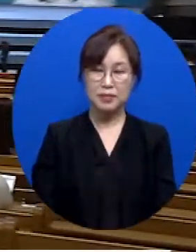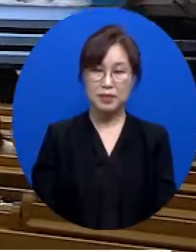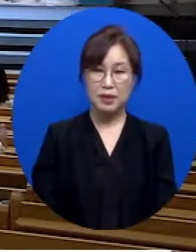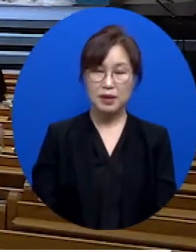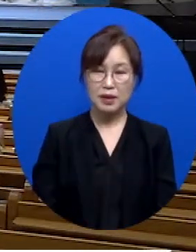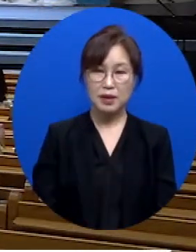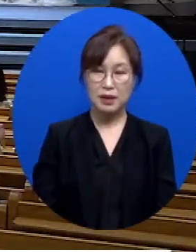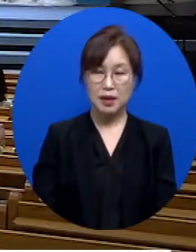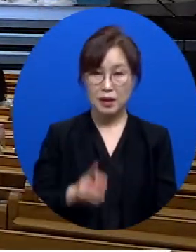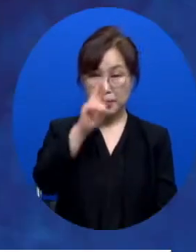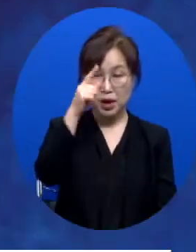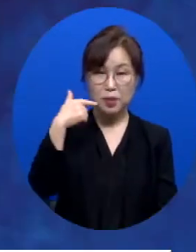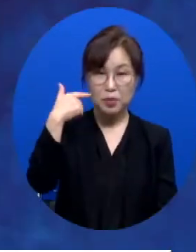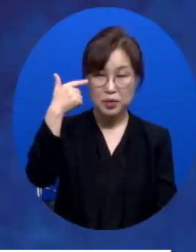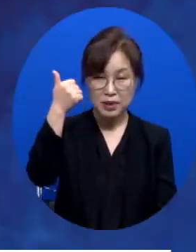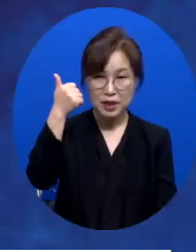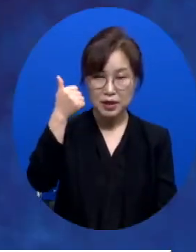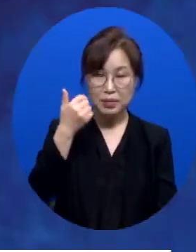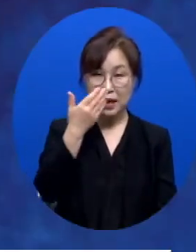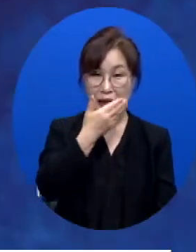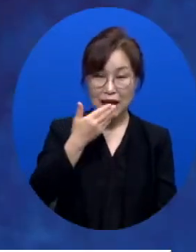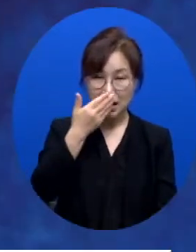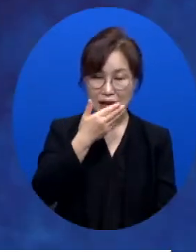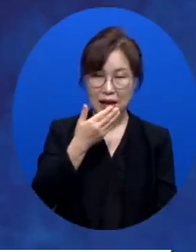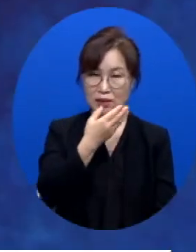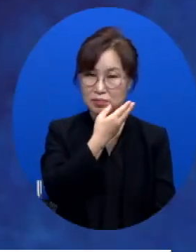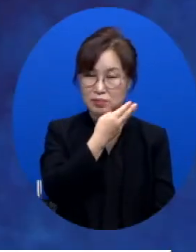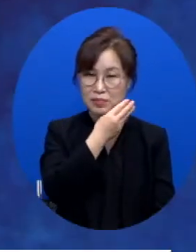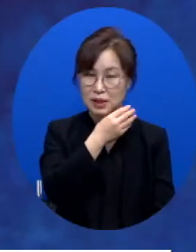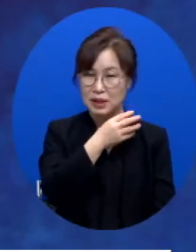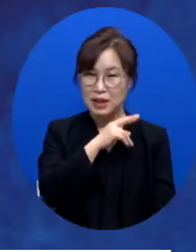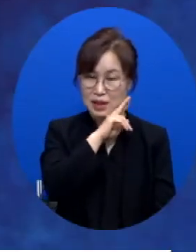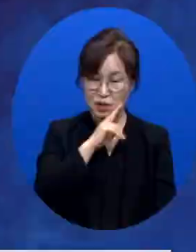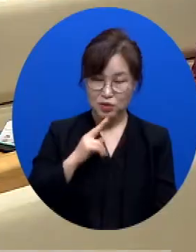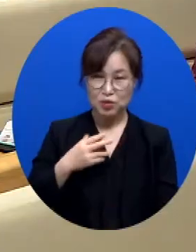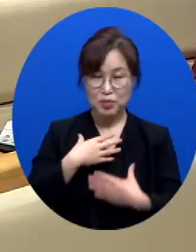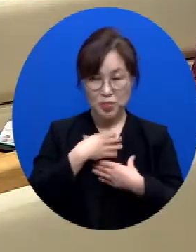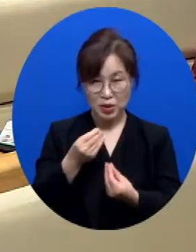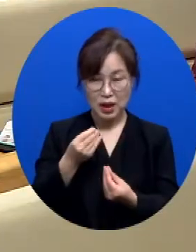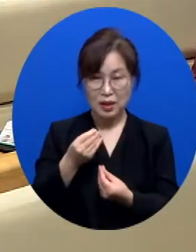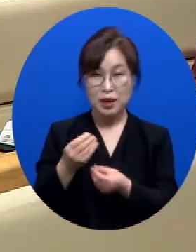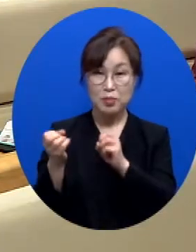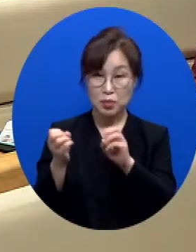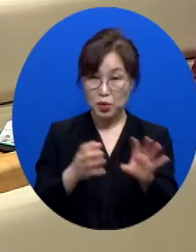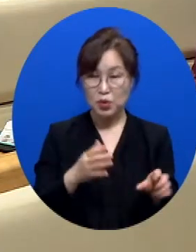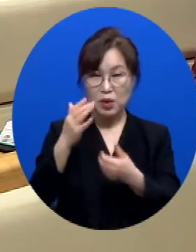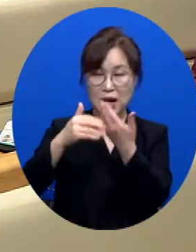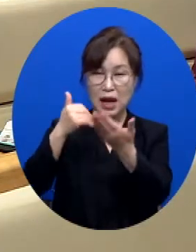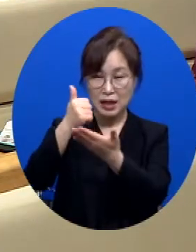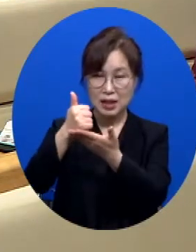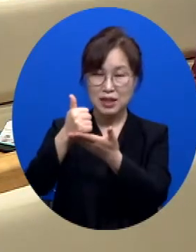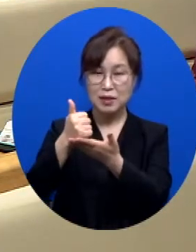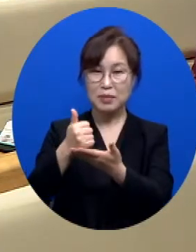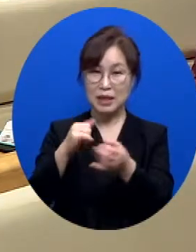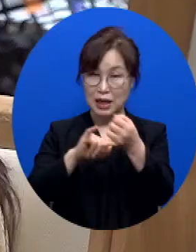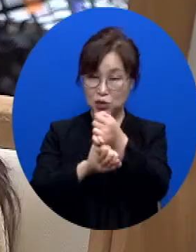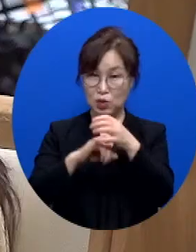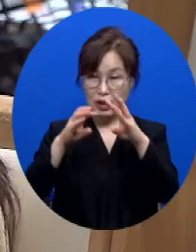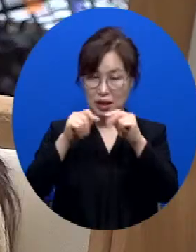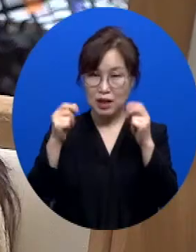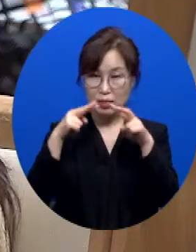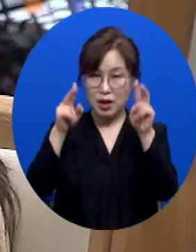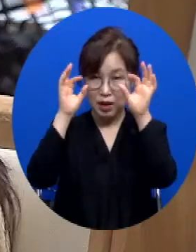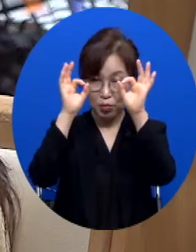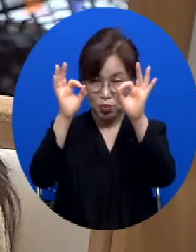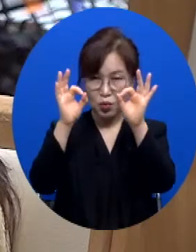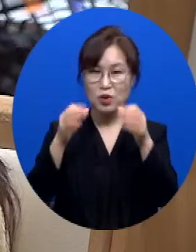감사예배에서 박장영 목사는 가나안의 익숙함과 편안함을 넘어 하나님이 약속하신 땅을 바라봐야 한다며 우리의 믿음의